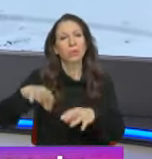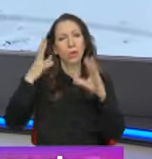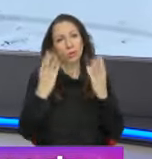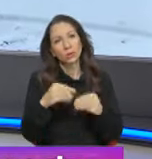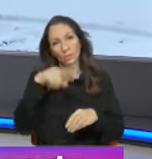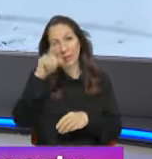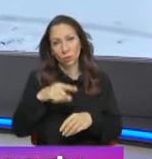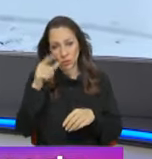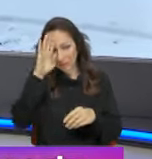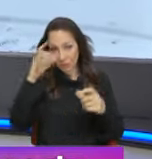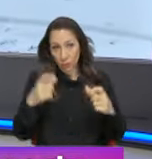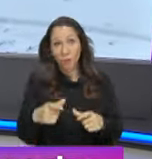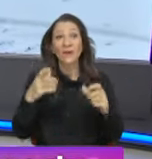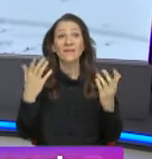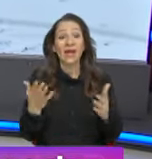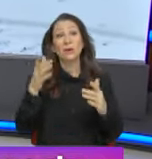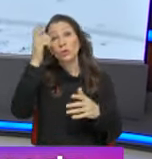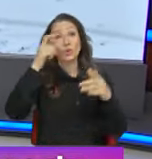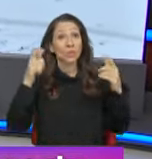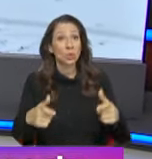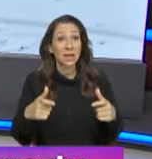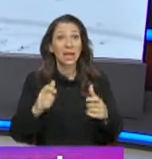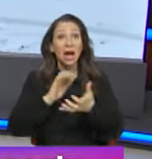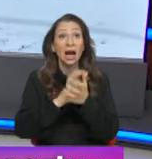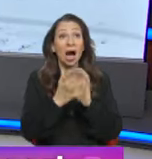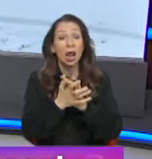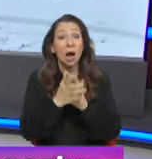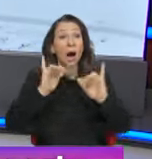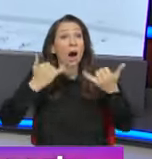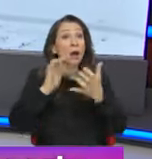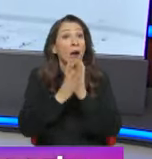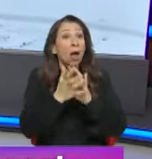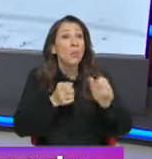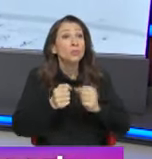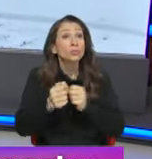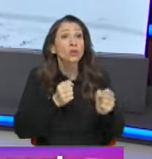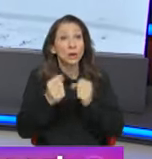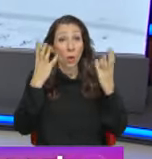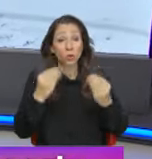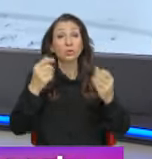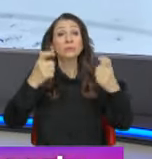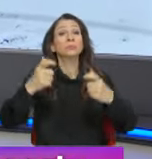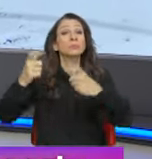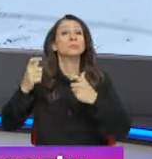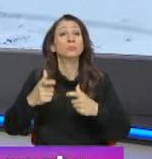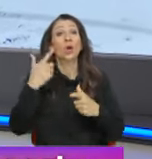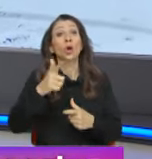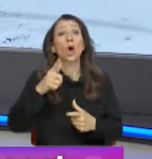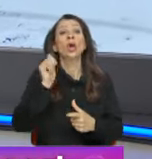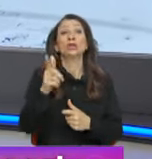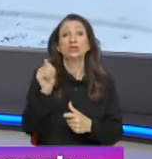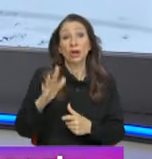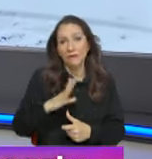gün olacak İstanbul'da ve memlekette karla yoğun karla mücadelenin olduğu şehirlerimiz köylerimiz ve